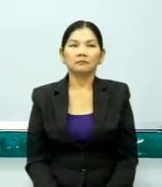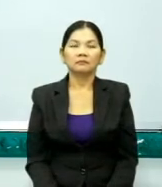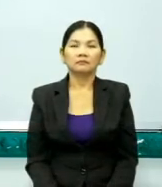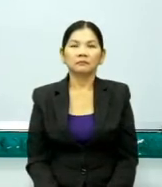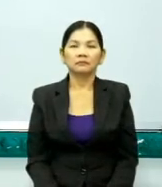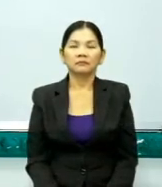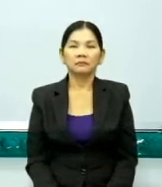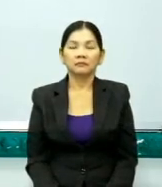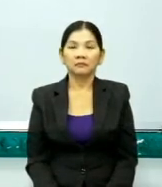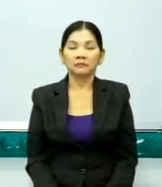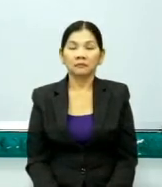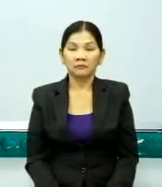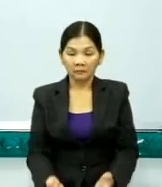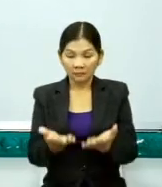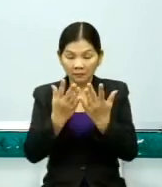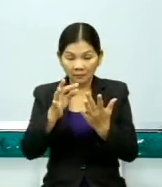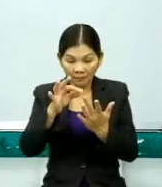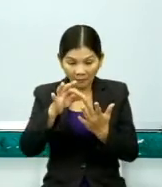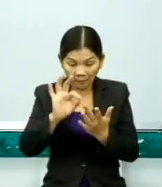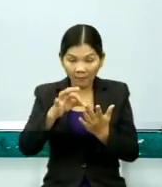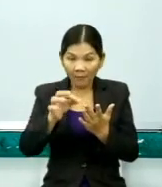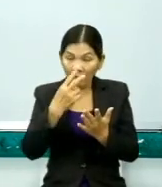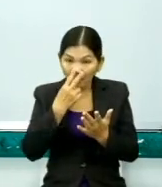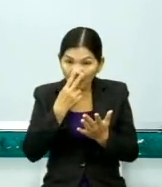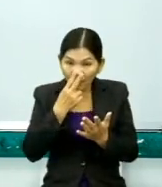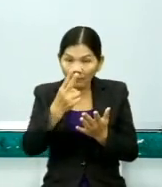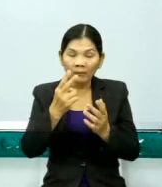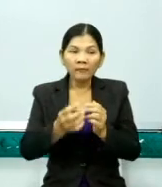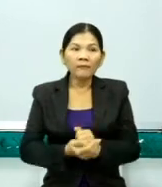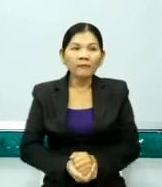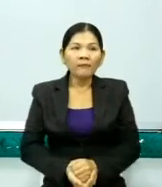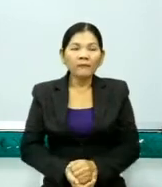chà con chăm tiếng toát chứ mùi nẹ cổ